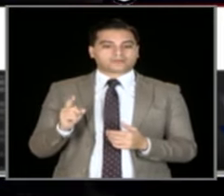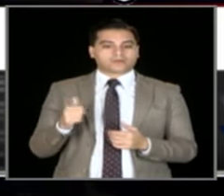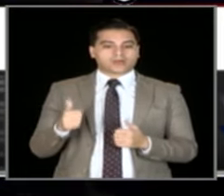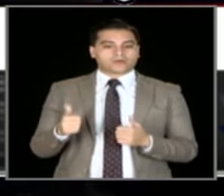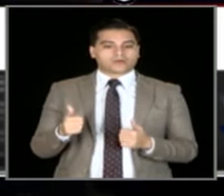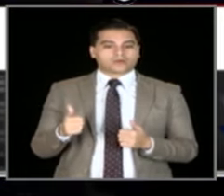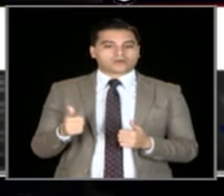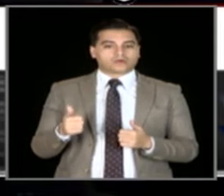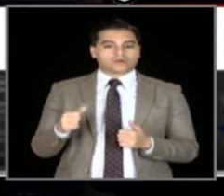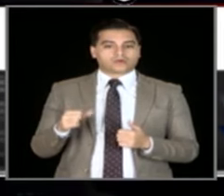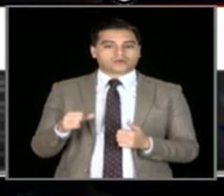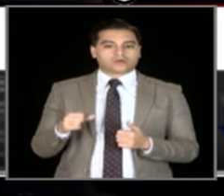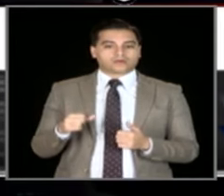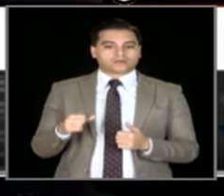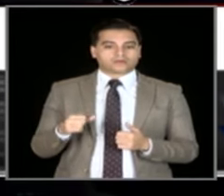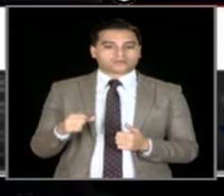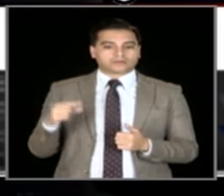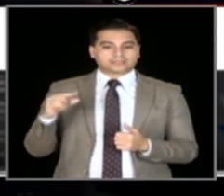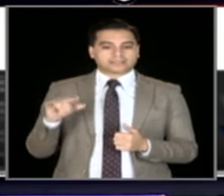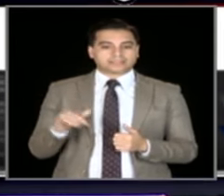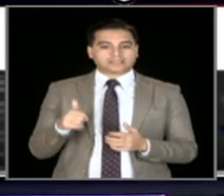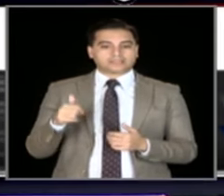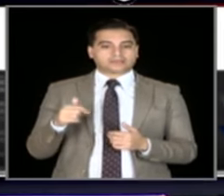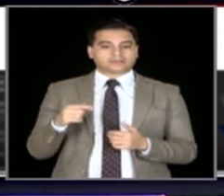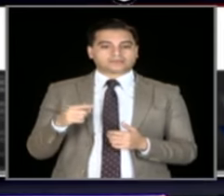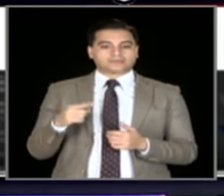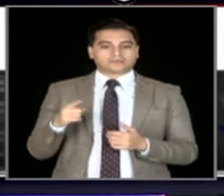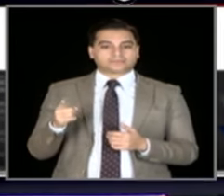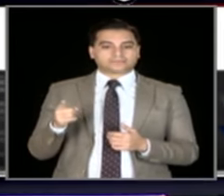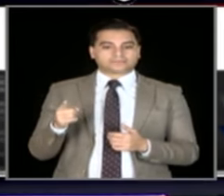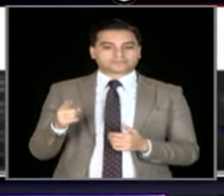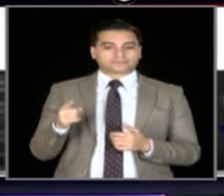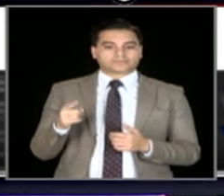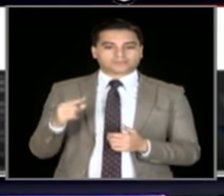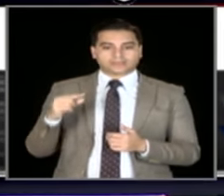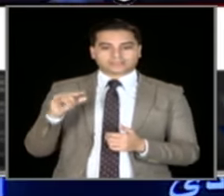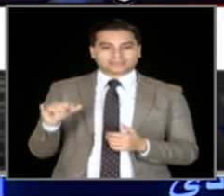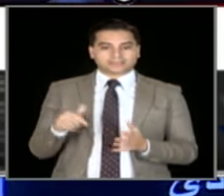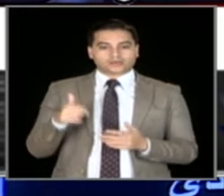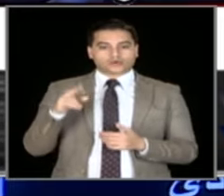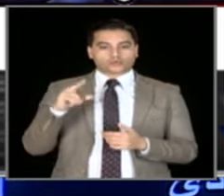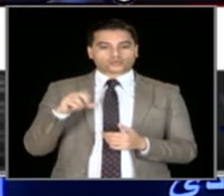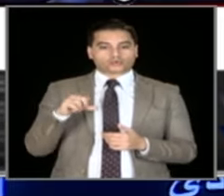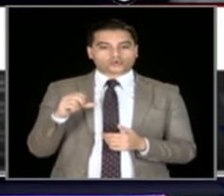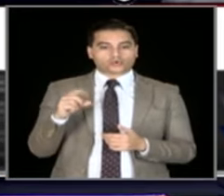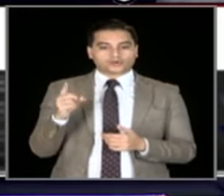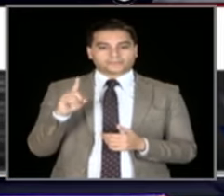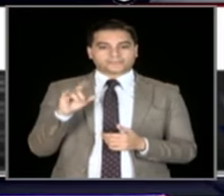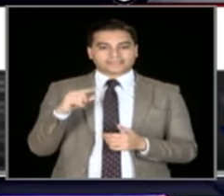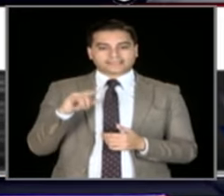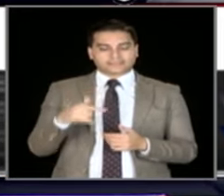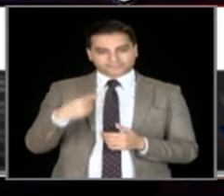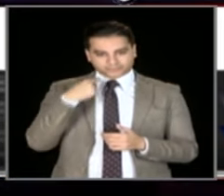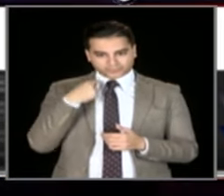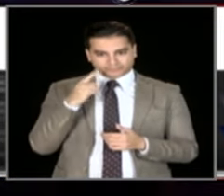فيهم؟ الثاني. دي أوتر. لا الثاني. دي أوتوربيدي. دي أوتوربيدي. أكيد هو الأول. خسارة يا شادي، هارد